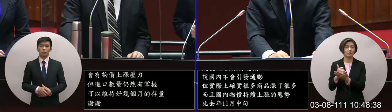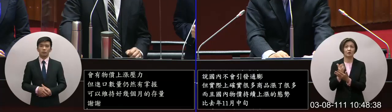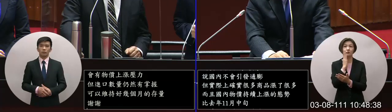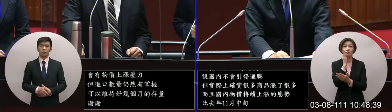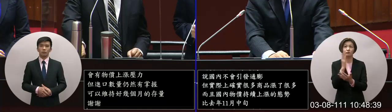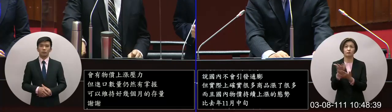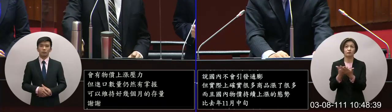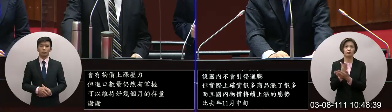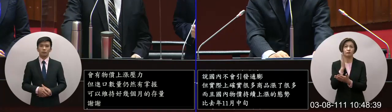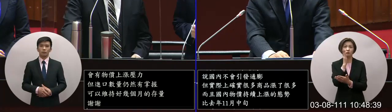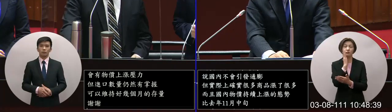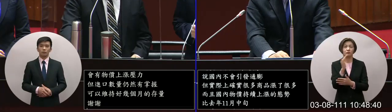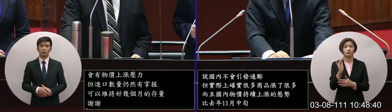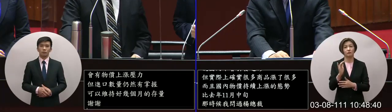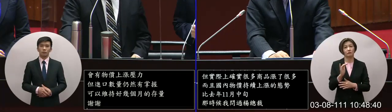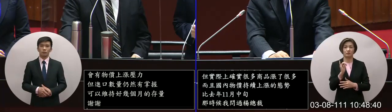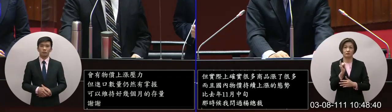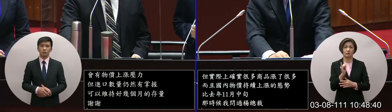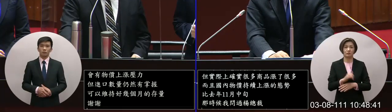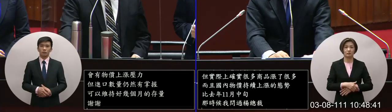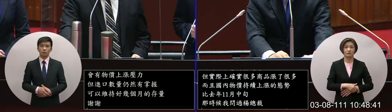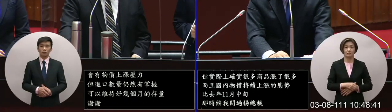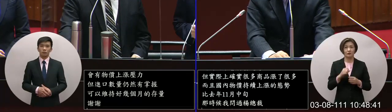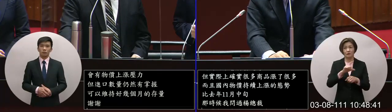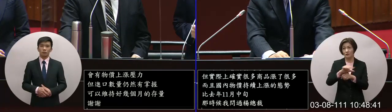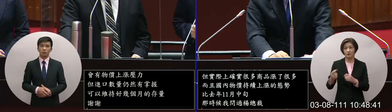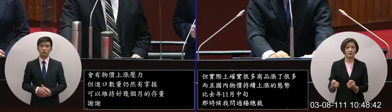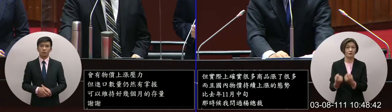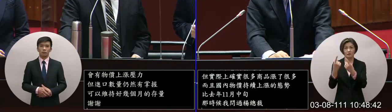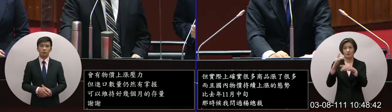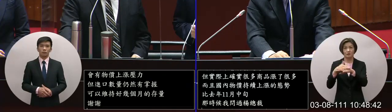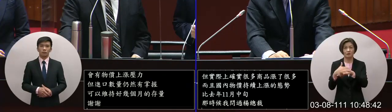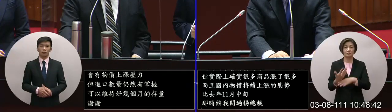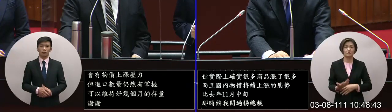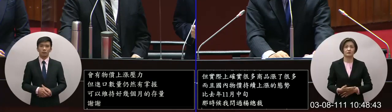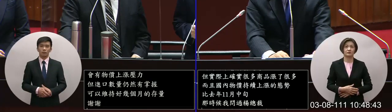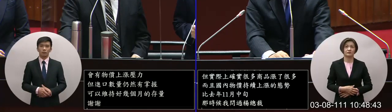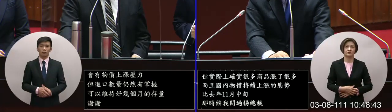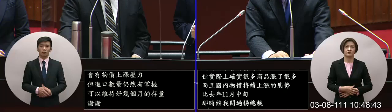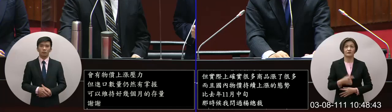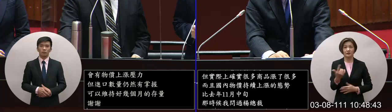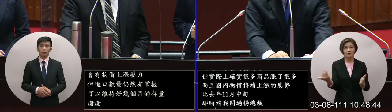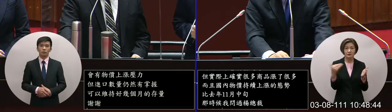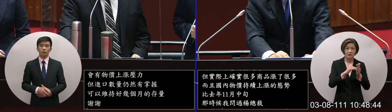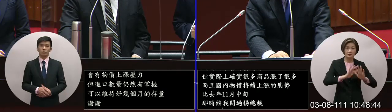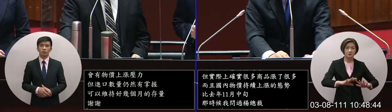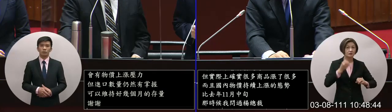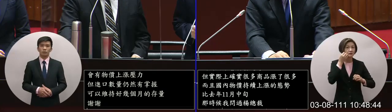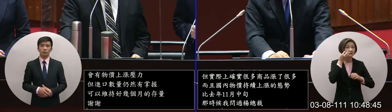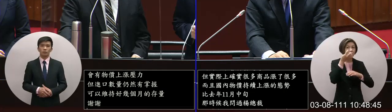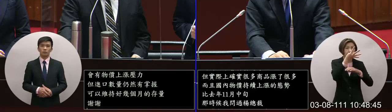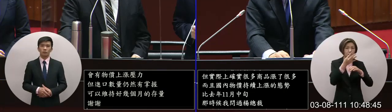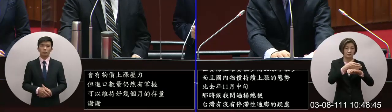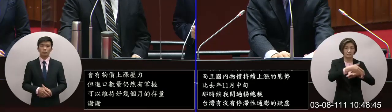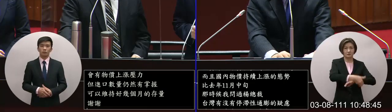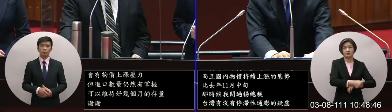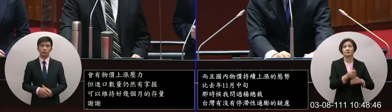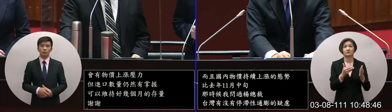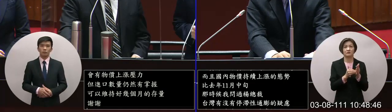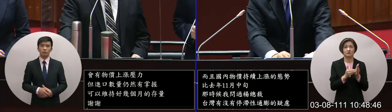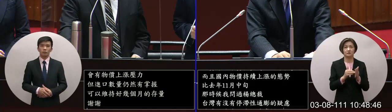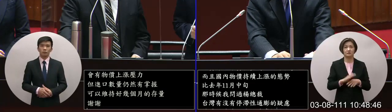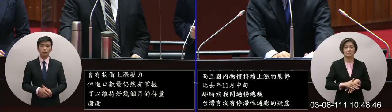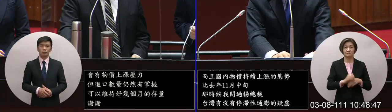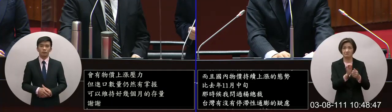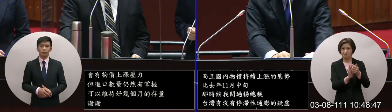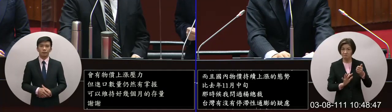停滞性的通膨。那院长，到现在快过了4个月，对于国内还是会不会引